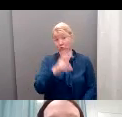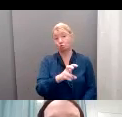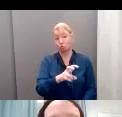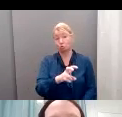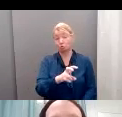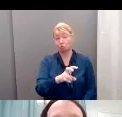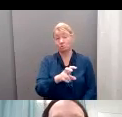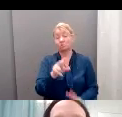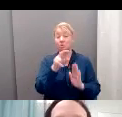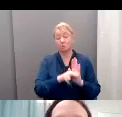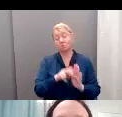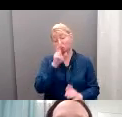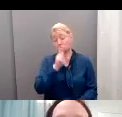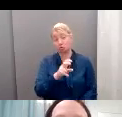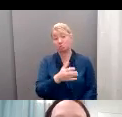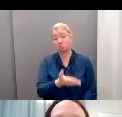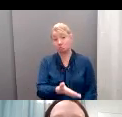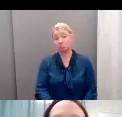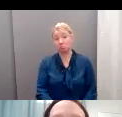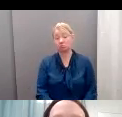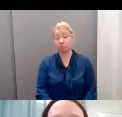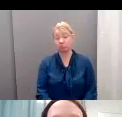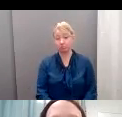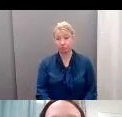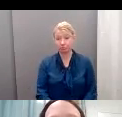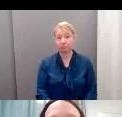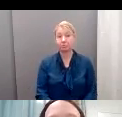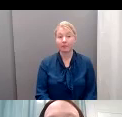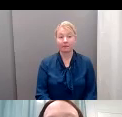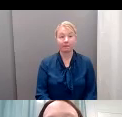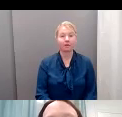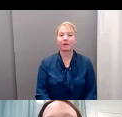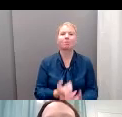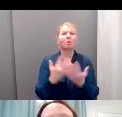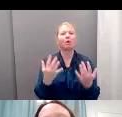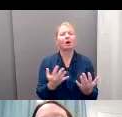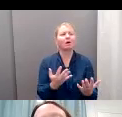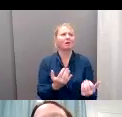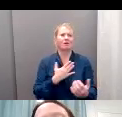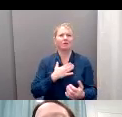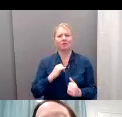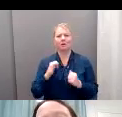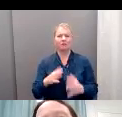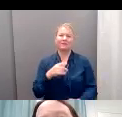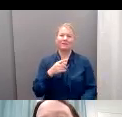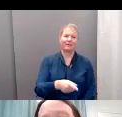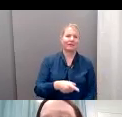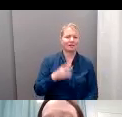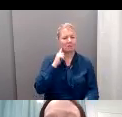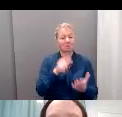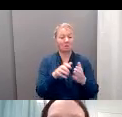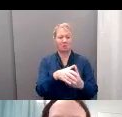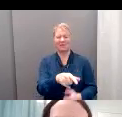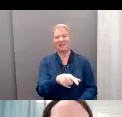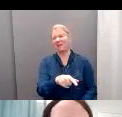Det finns många antaganden om att målgruppen inte har sex eller kan